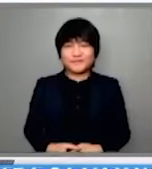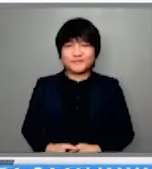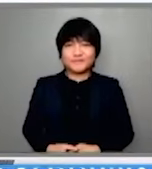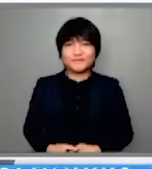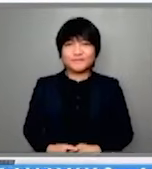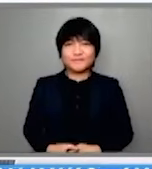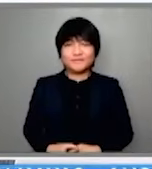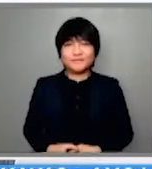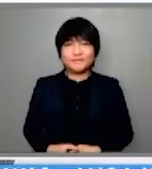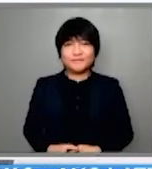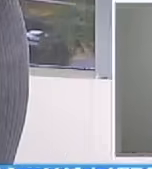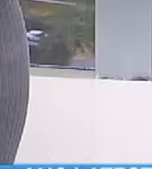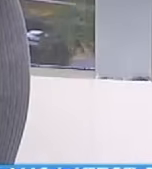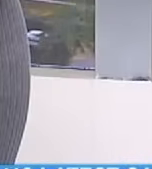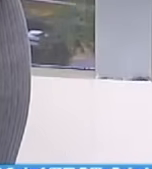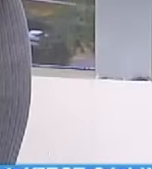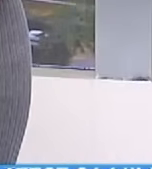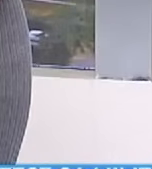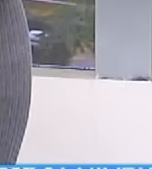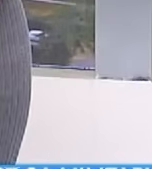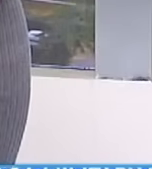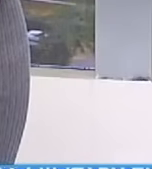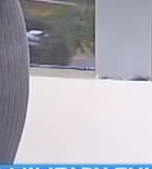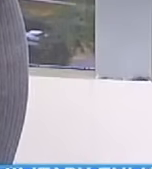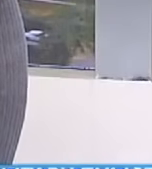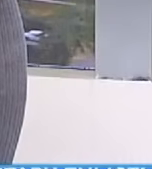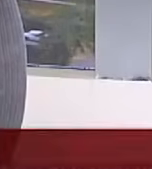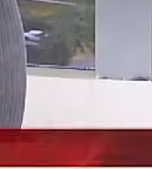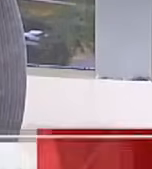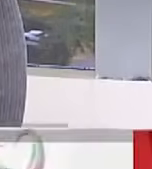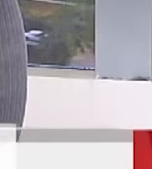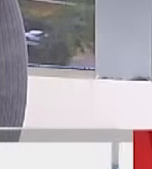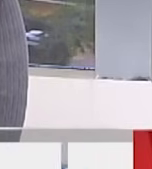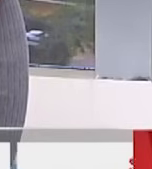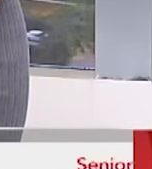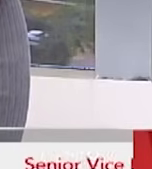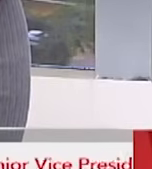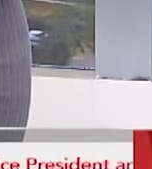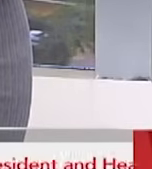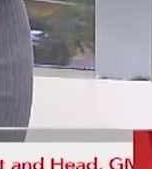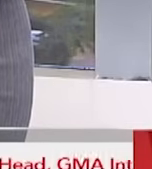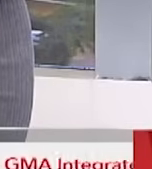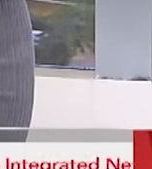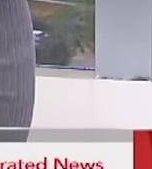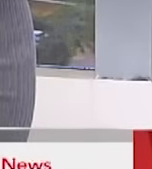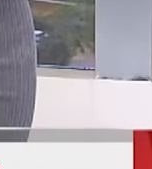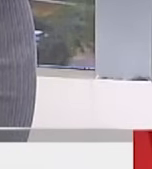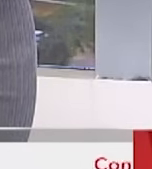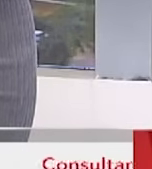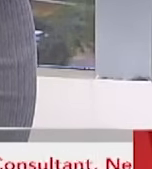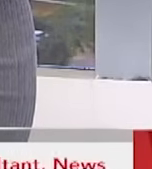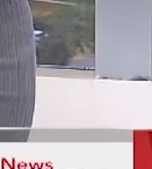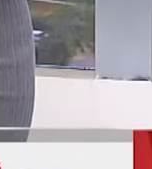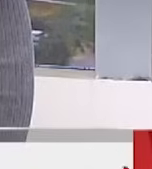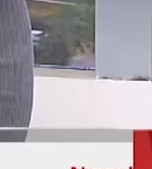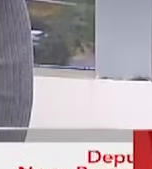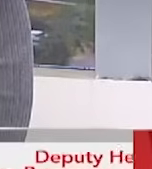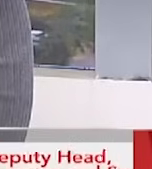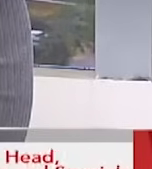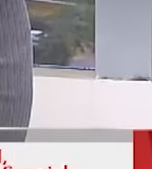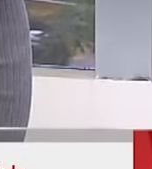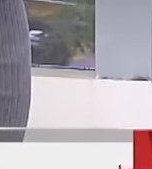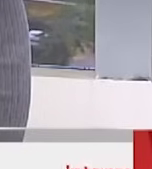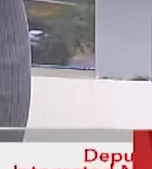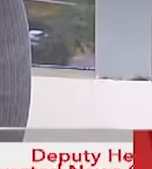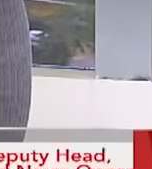ito po ang balitang hali. Bahagi kami ng mas malaking misyon. Raffy Tima po. Sa ngalan ni Connie Season, ako po si Sandra